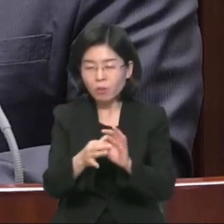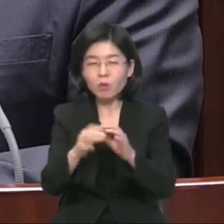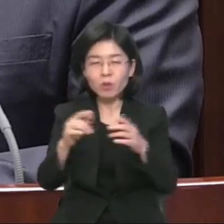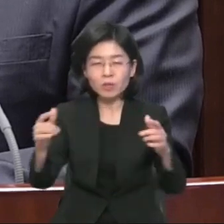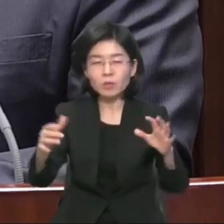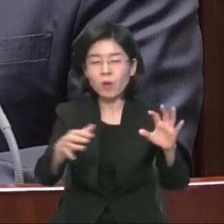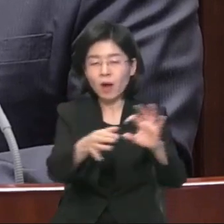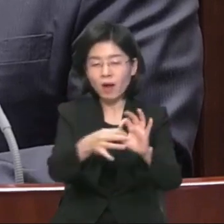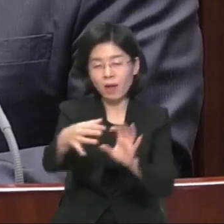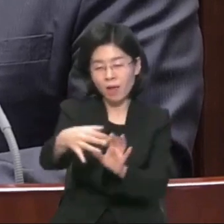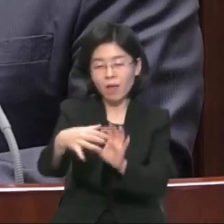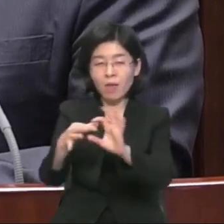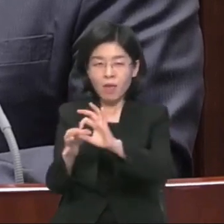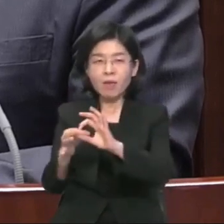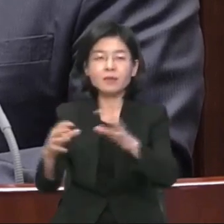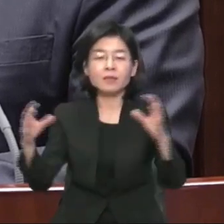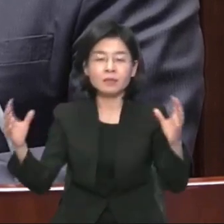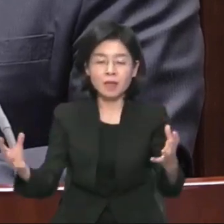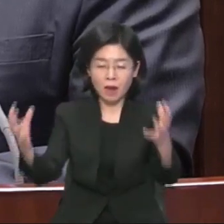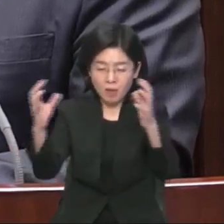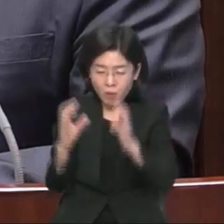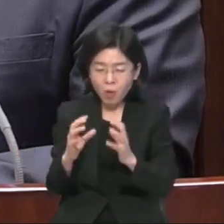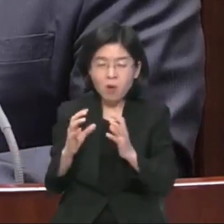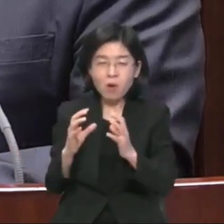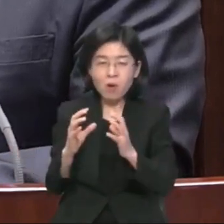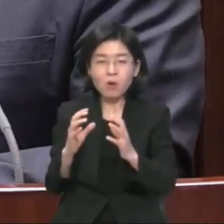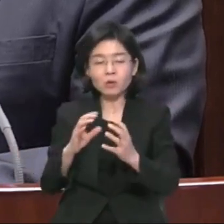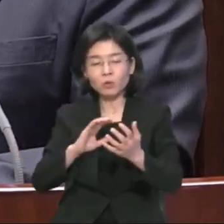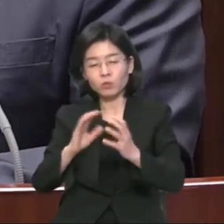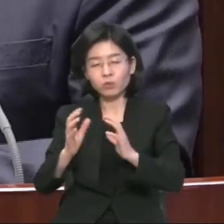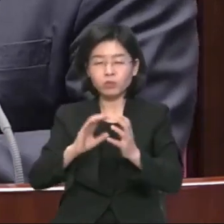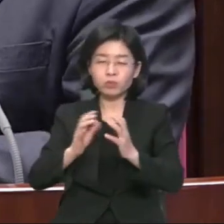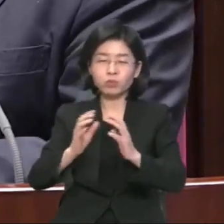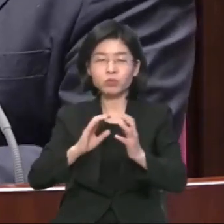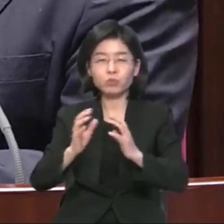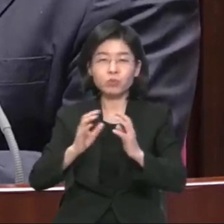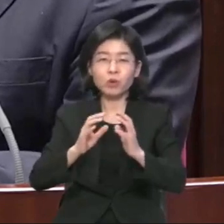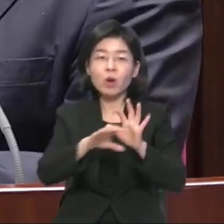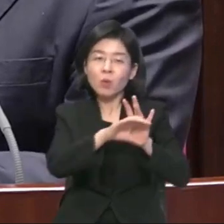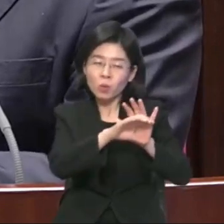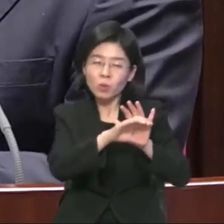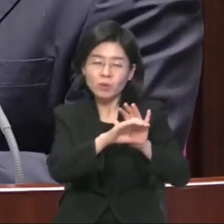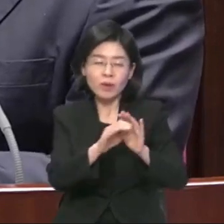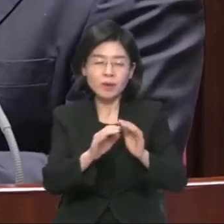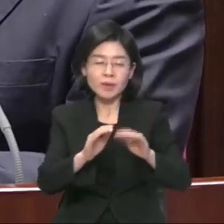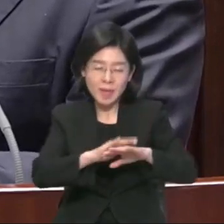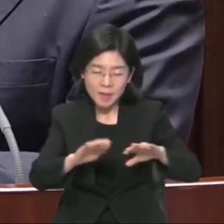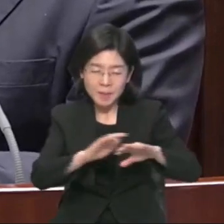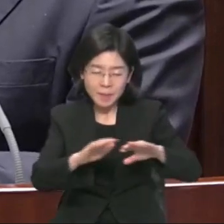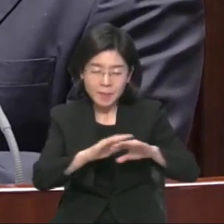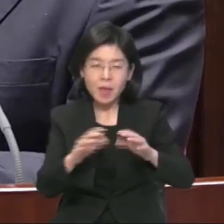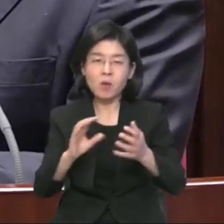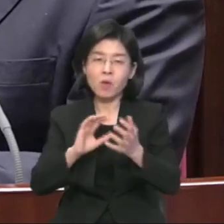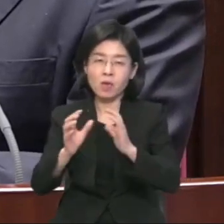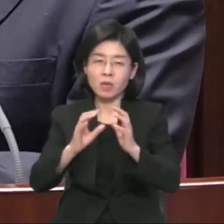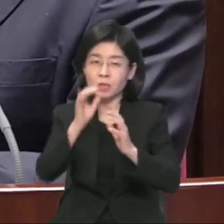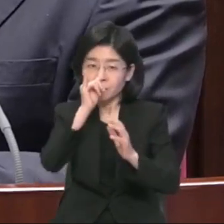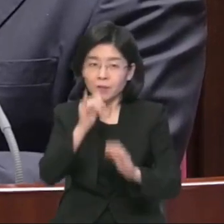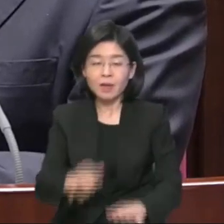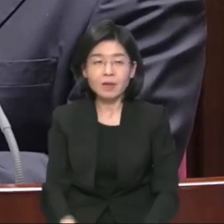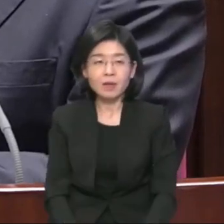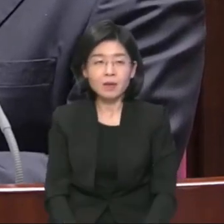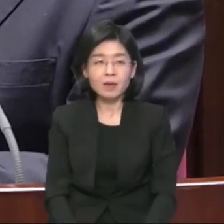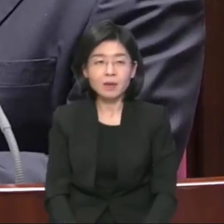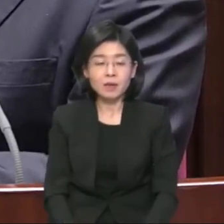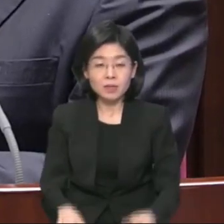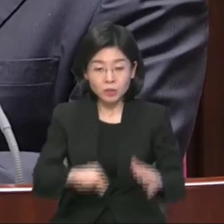이제 유관 기관들도 다 참여를 해서 매일 코로나19 관련 회의를 하고 있죠. 물론 거기에서 수해가 났을